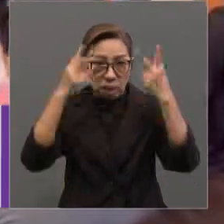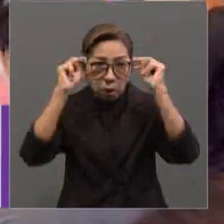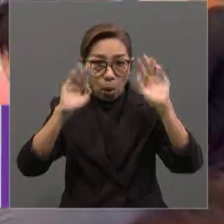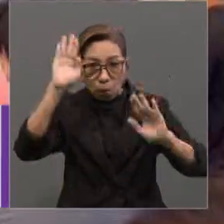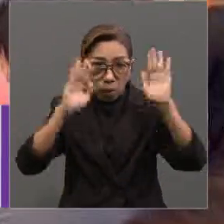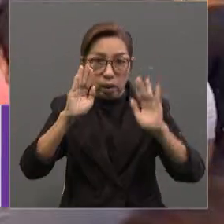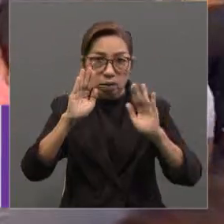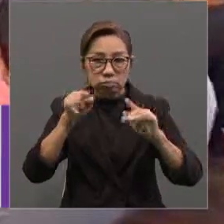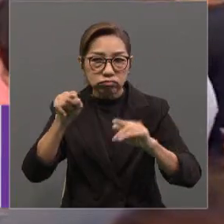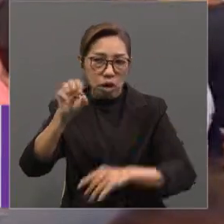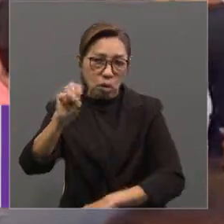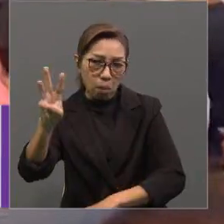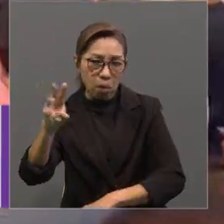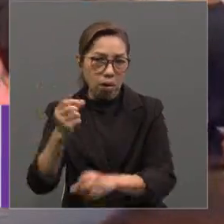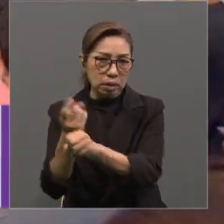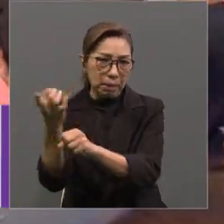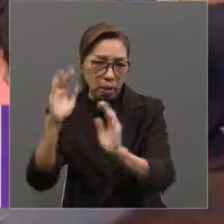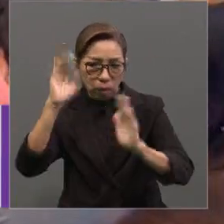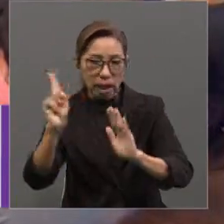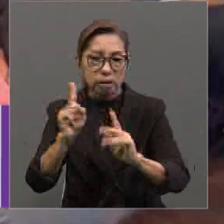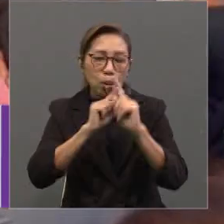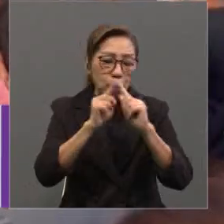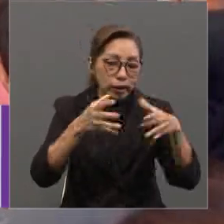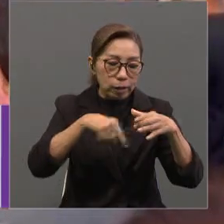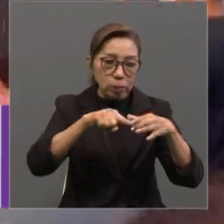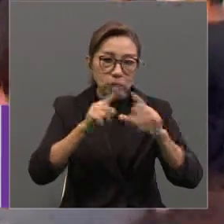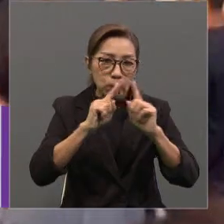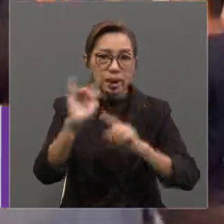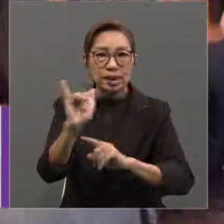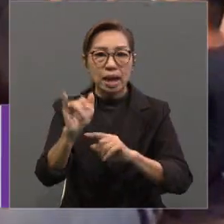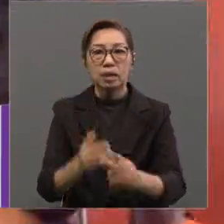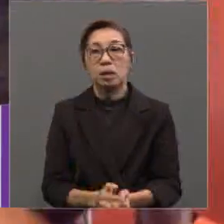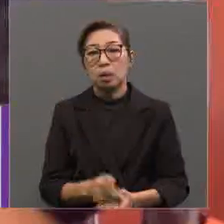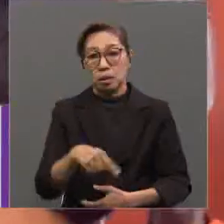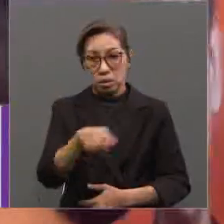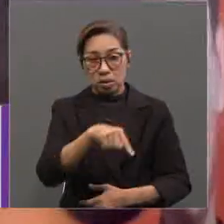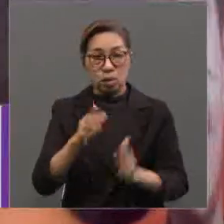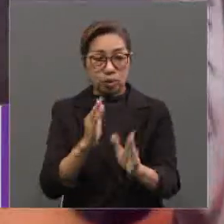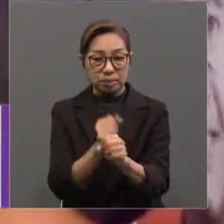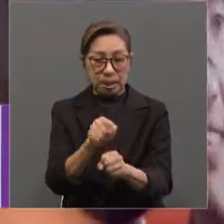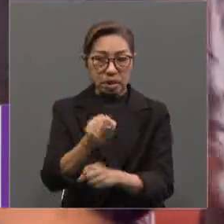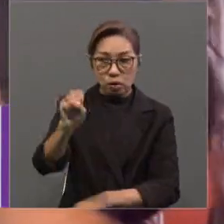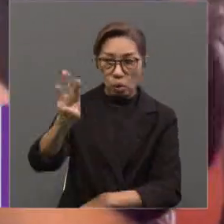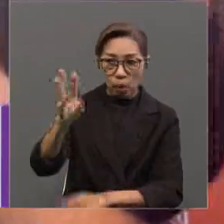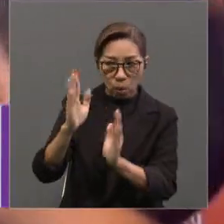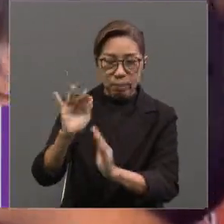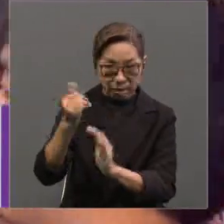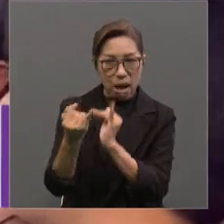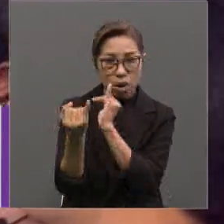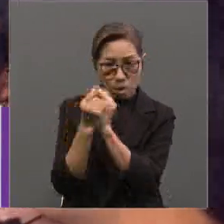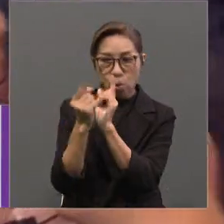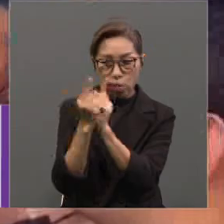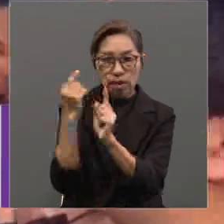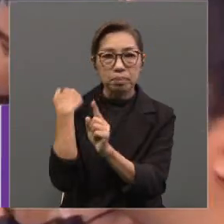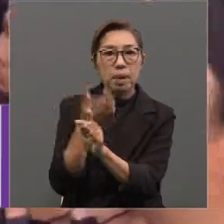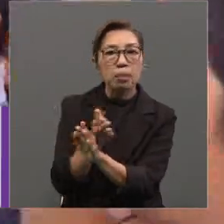นตรีของสว.นะคะซึ่งบุคลากรในพรรคก้าวไกลหลายคนก็มีความรู้จักมักคุ้นกับสว.บางคนด้วยผ่านการท